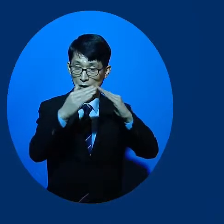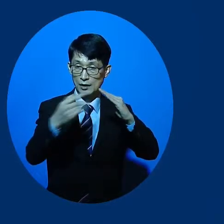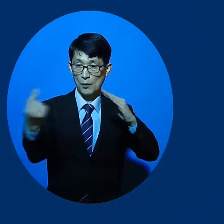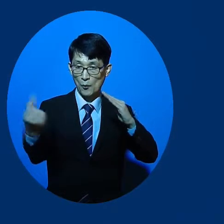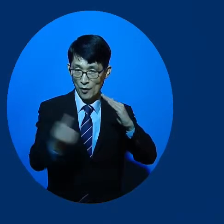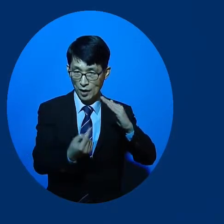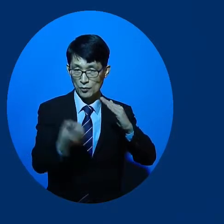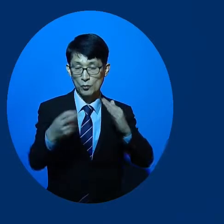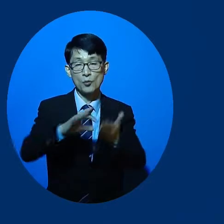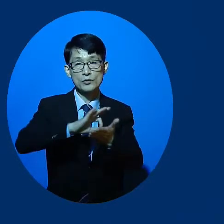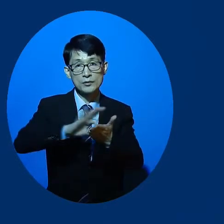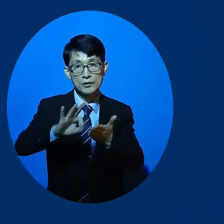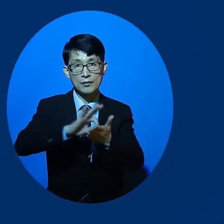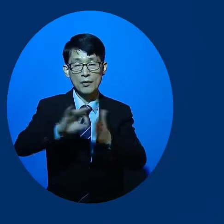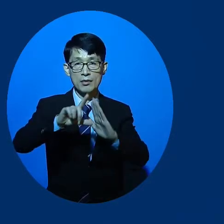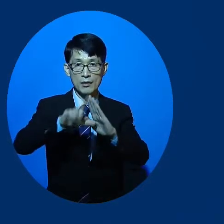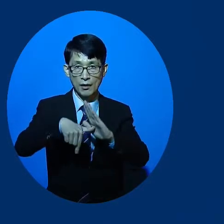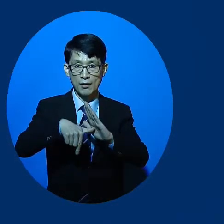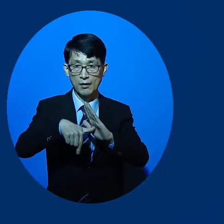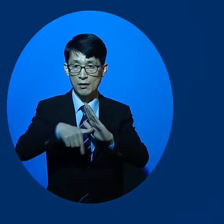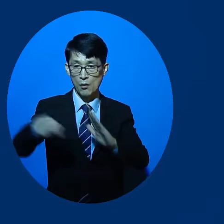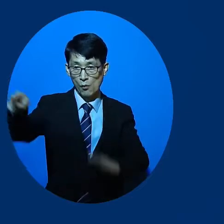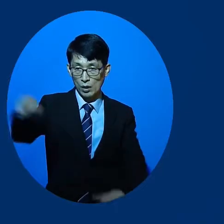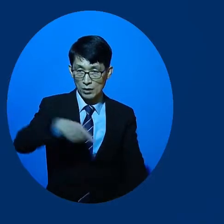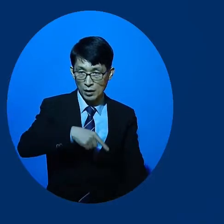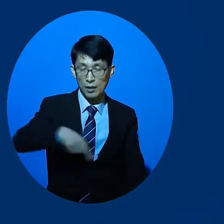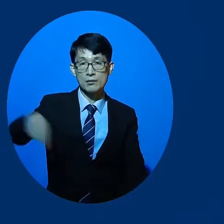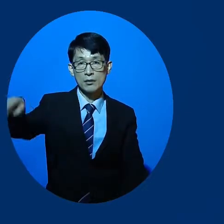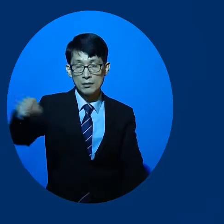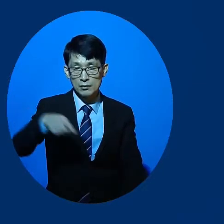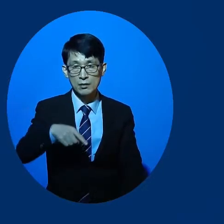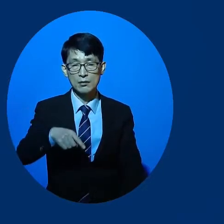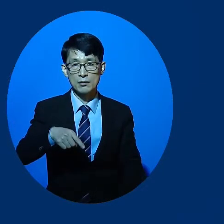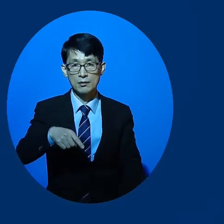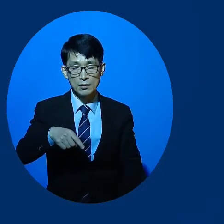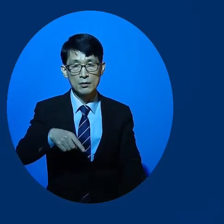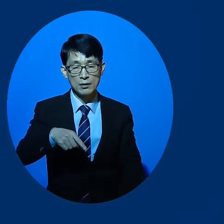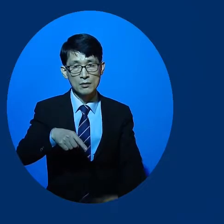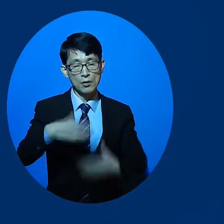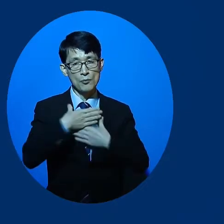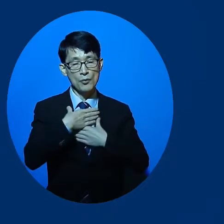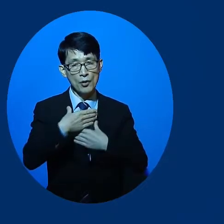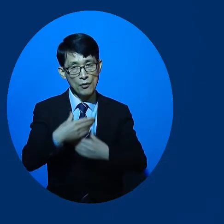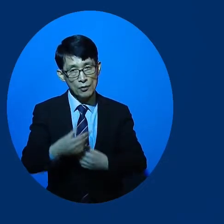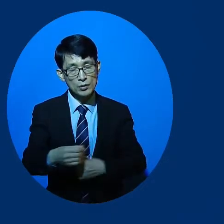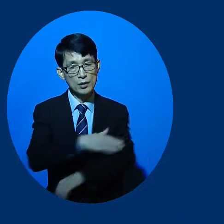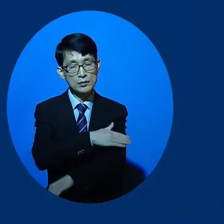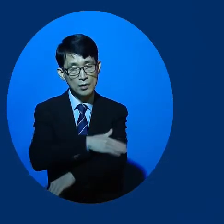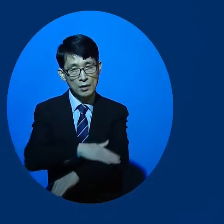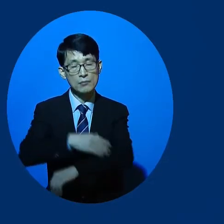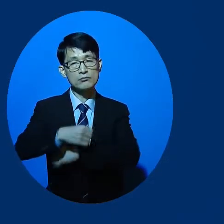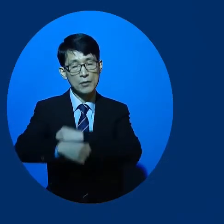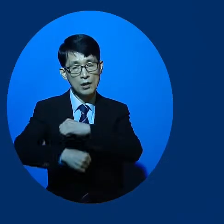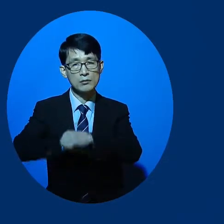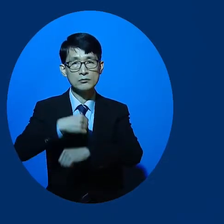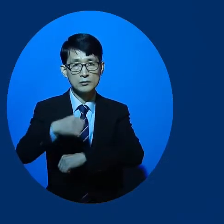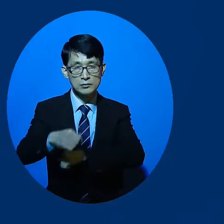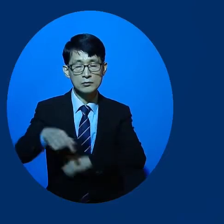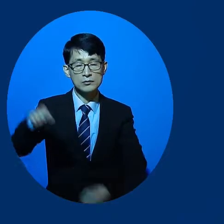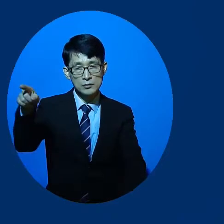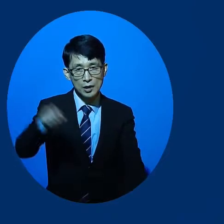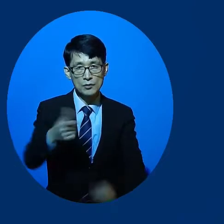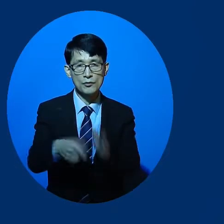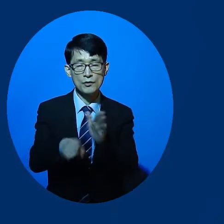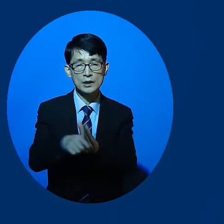있어서 이동하는 데 있어서의 그 자율권을 좀 보장하는 그런 인증제도가